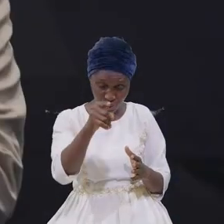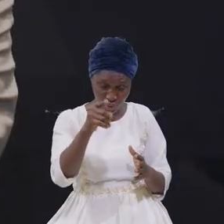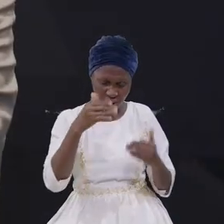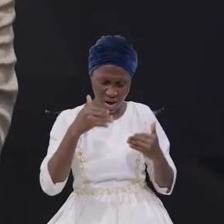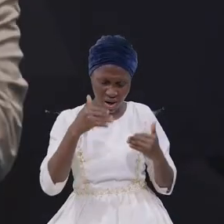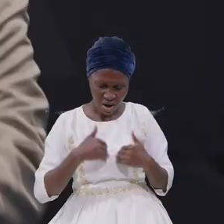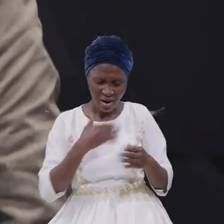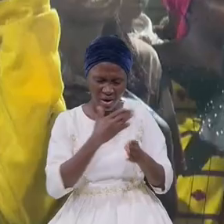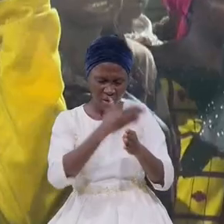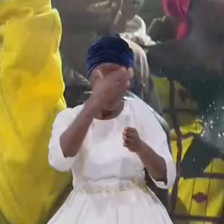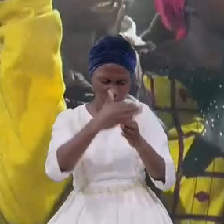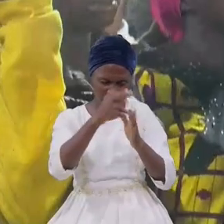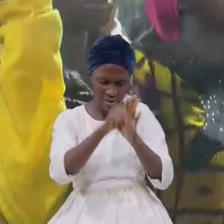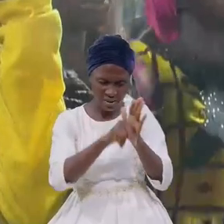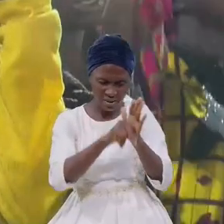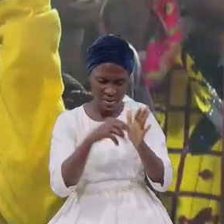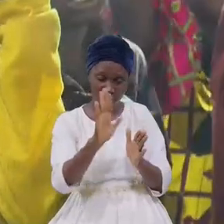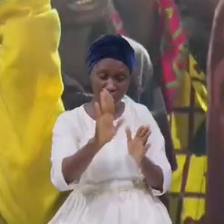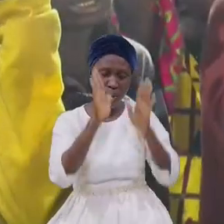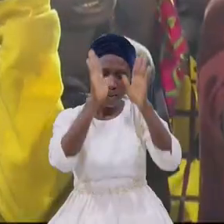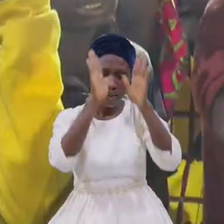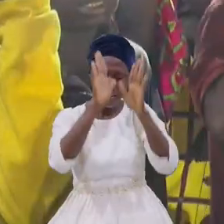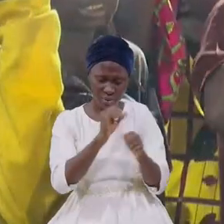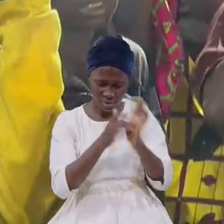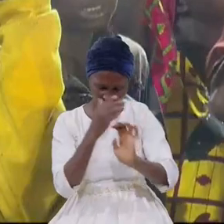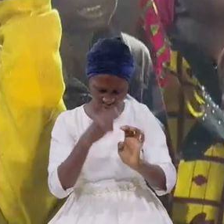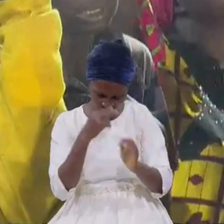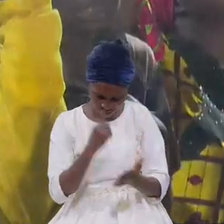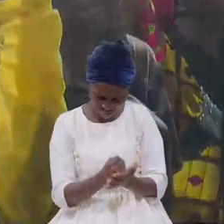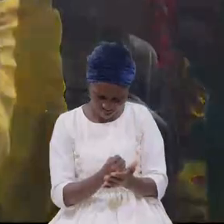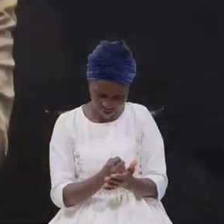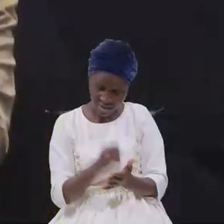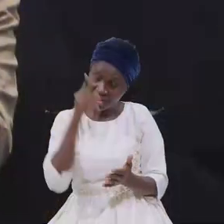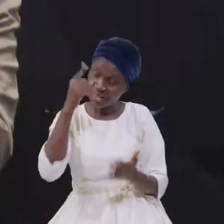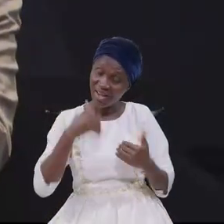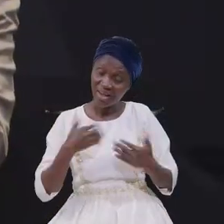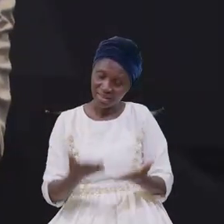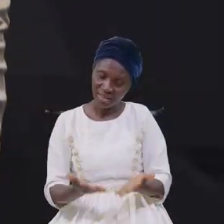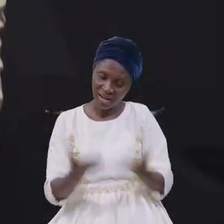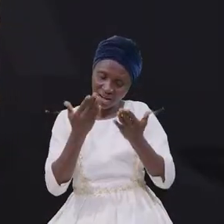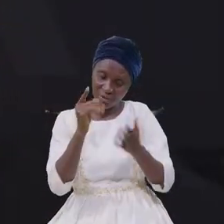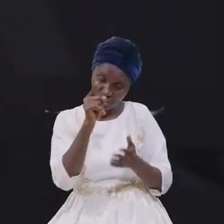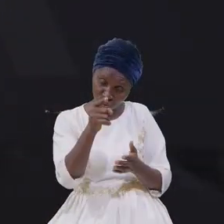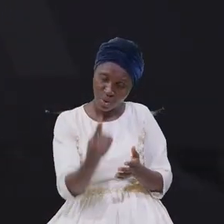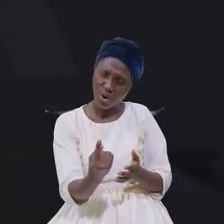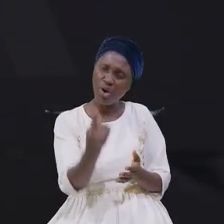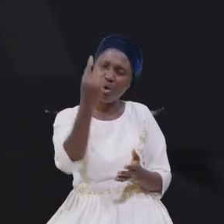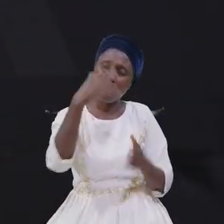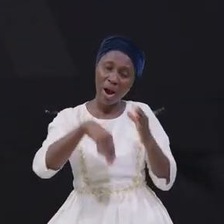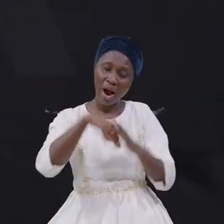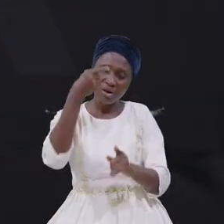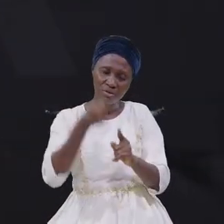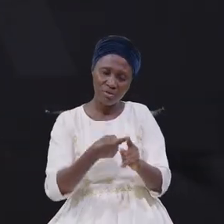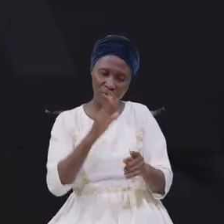Vous avez la totalité de votre miracle. Il vous a élevé de vos